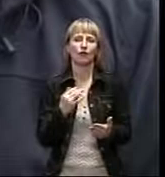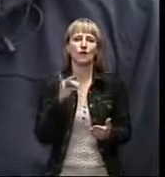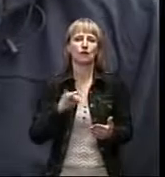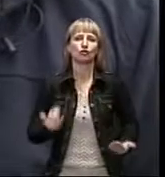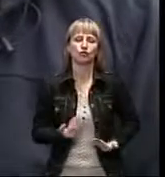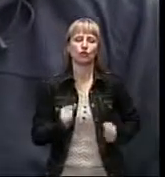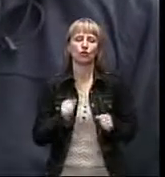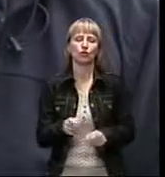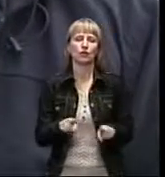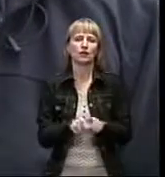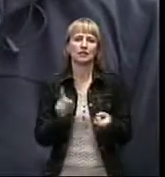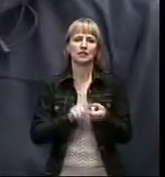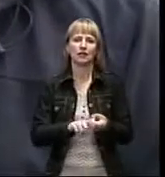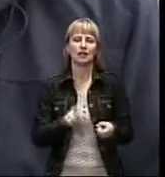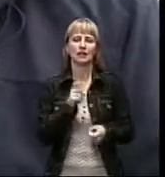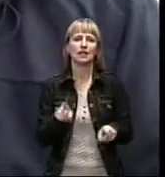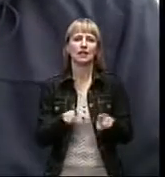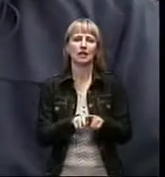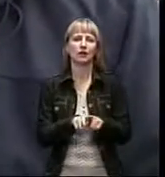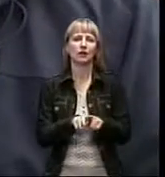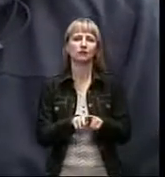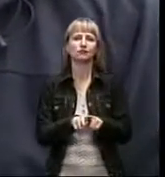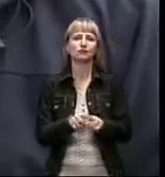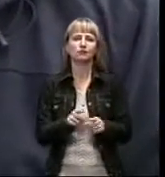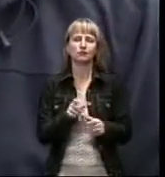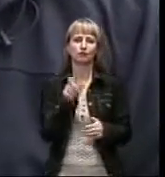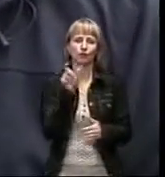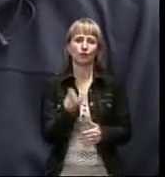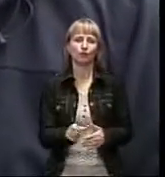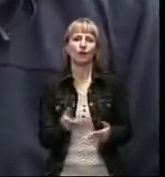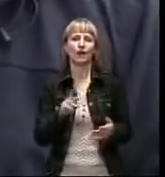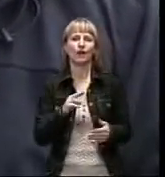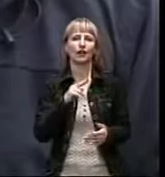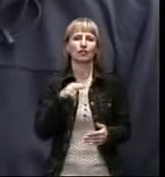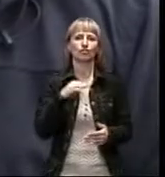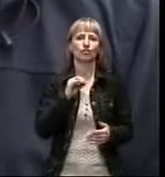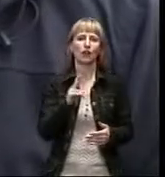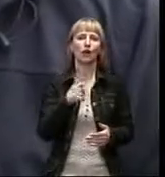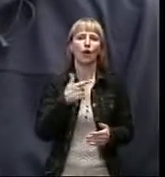культовими персонажами, як, наприклад, Джек Горобець або Бетмен. Тобто в них теж є